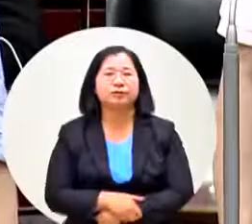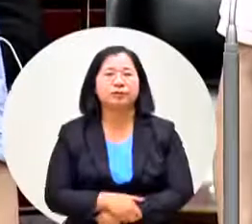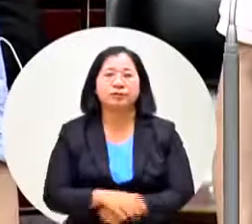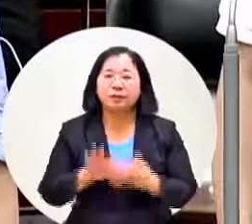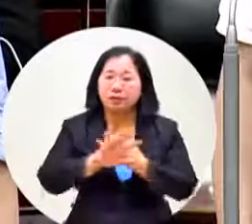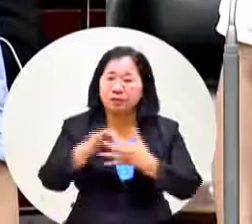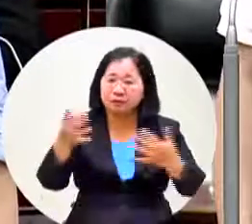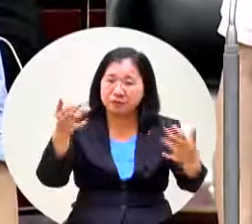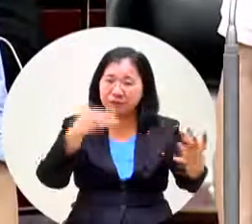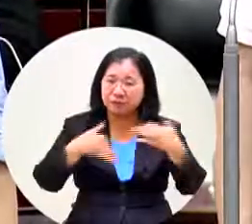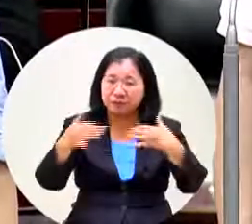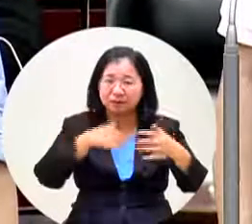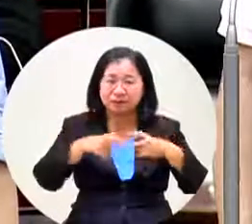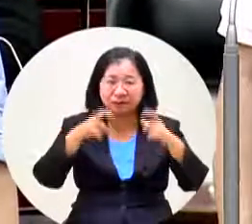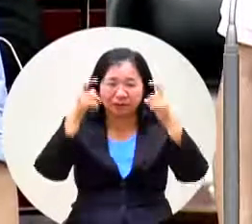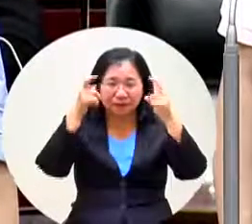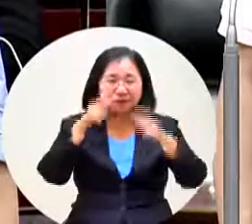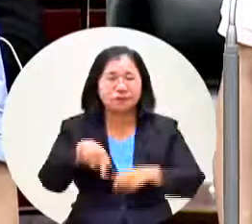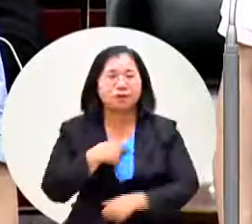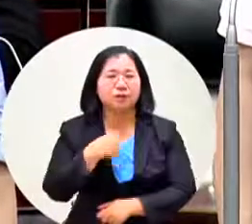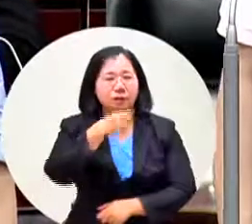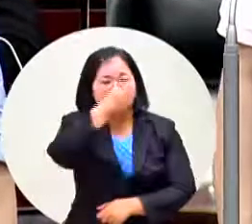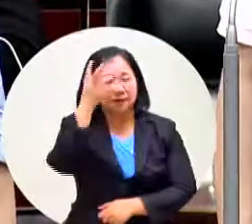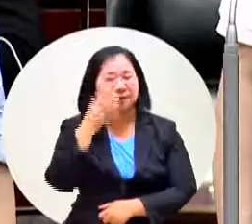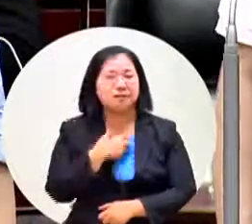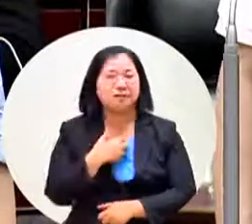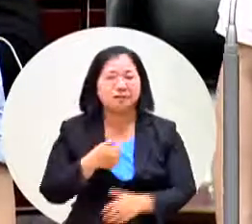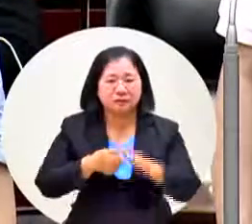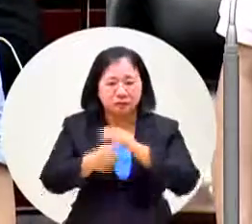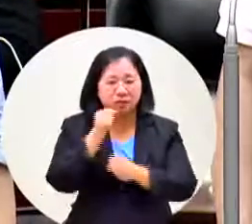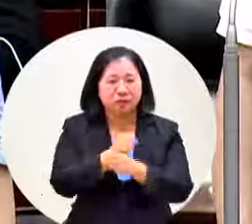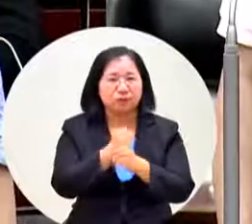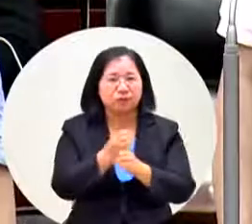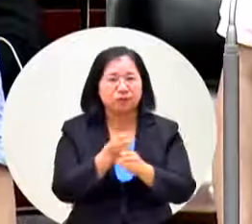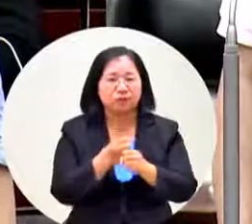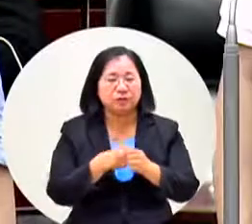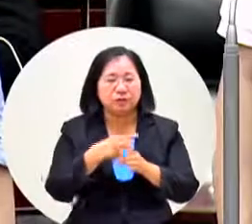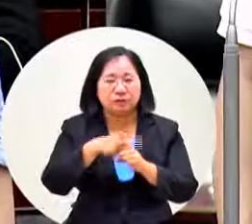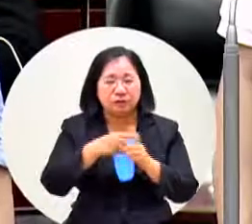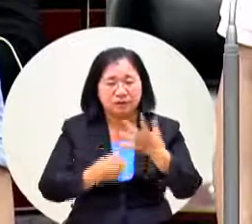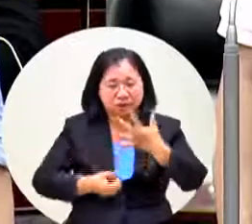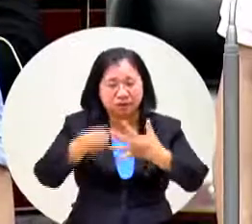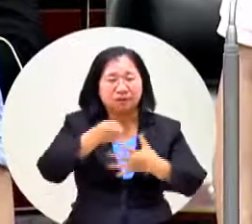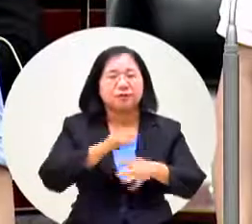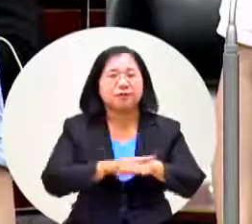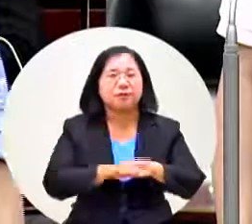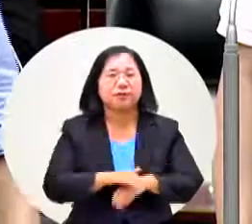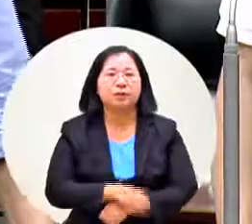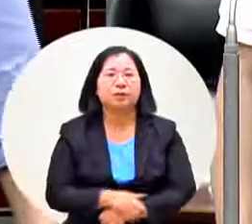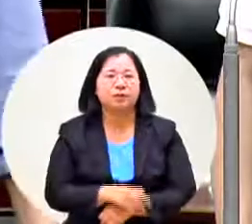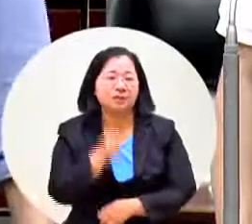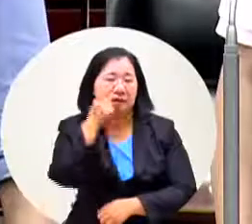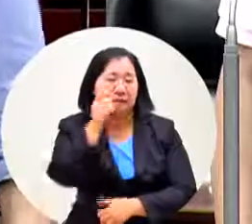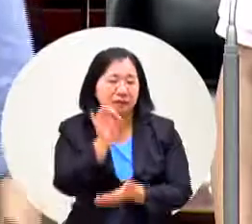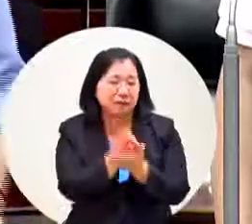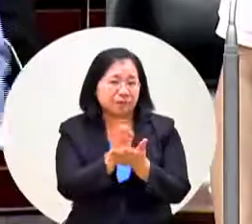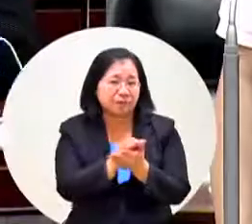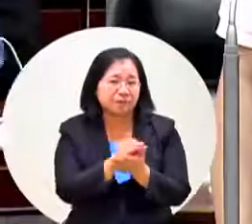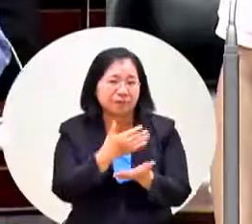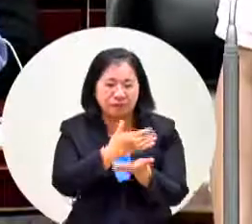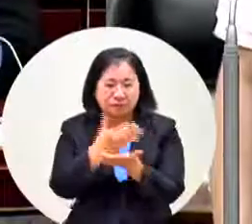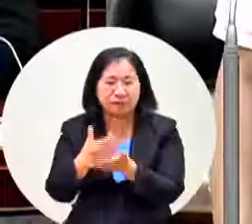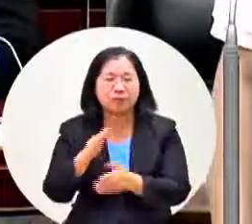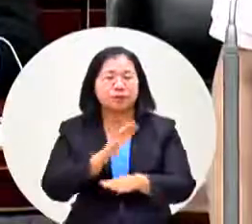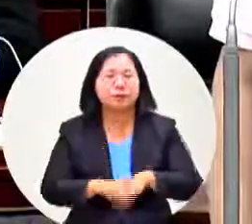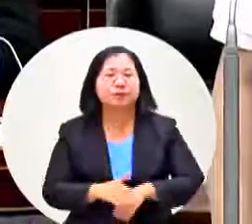个友善的市政府很重要。那外面的招商越来越多进了高雄，我们年轻人的就业机会就会提高，低